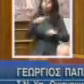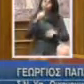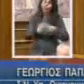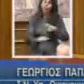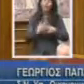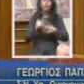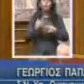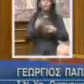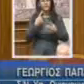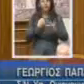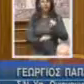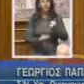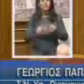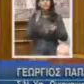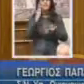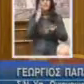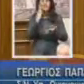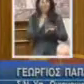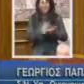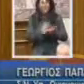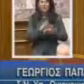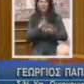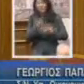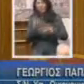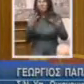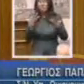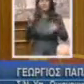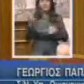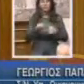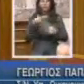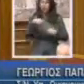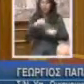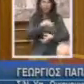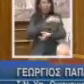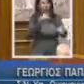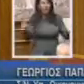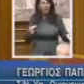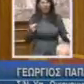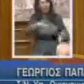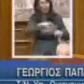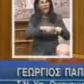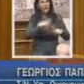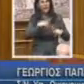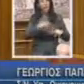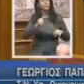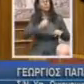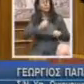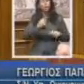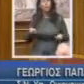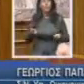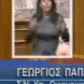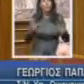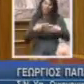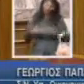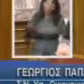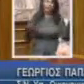έλλειμμα στα μέσα του έτους πήγαινε για 10%, και σήμερα θέλει να πείσει τους Έλληνες πολίτες ότι δεν έγινε απολύτως τίποτα. Ε, όχι.